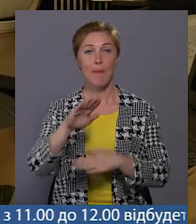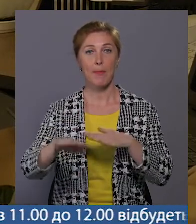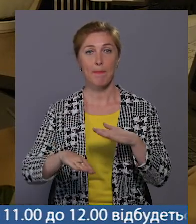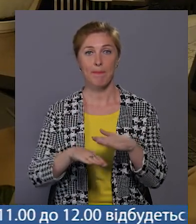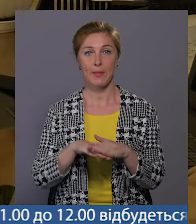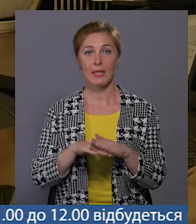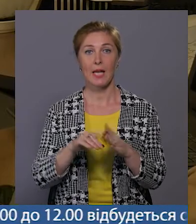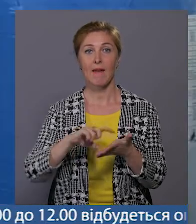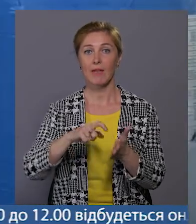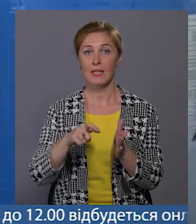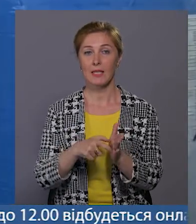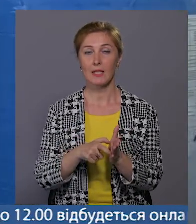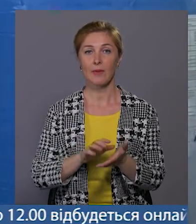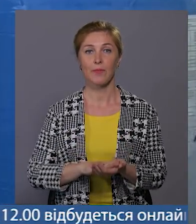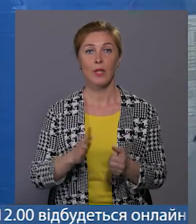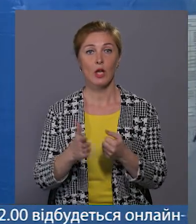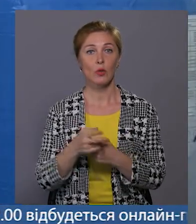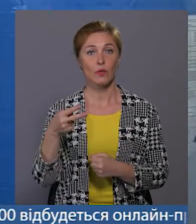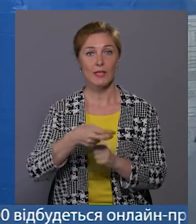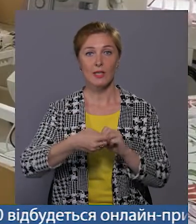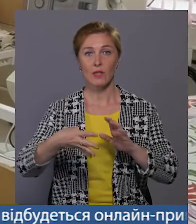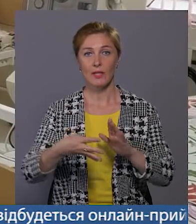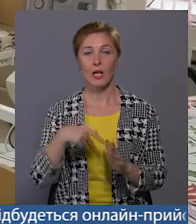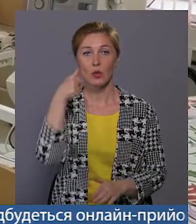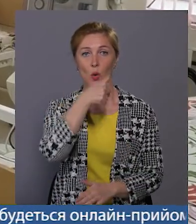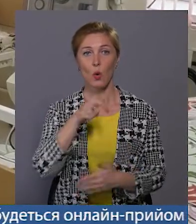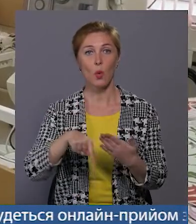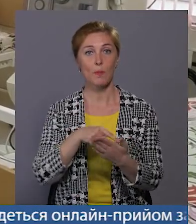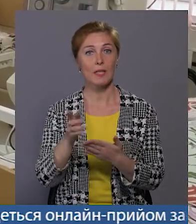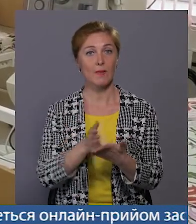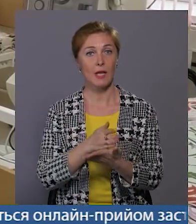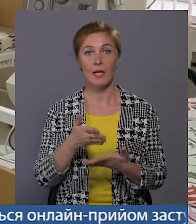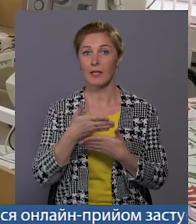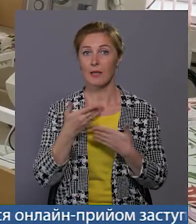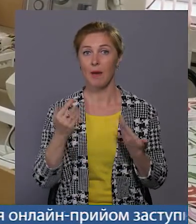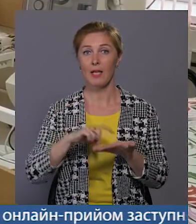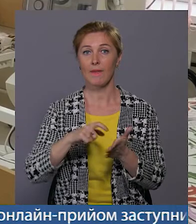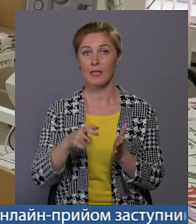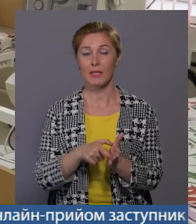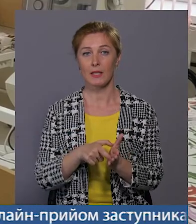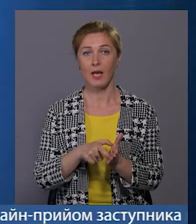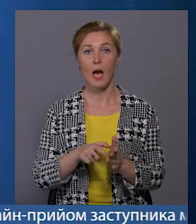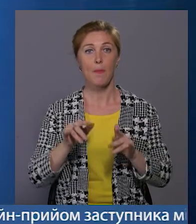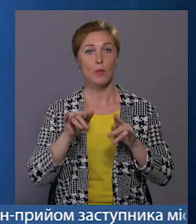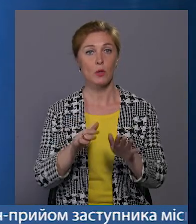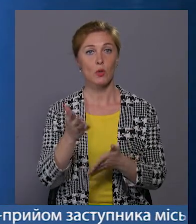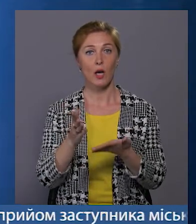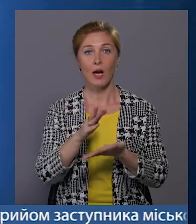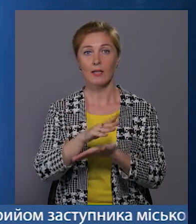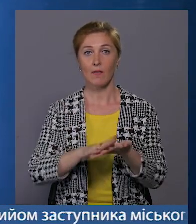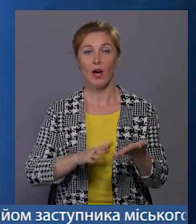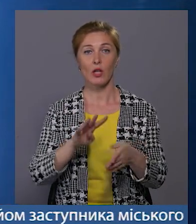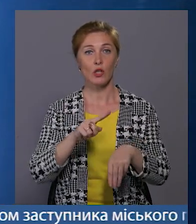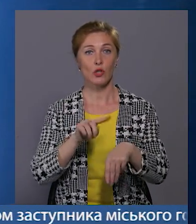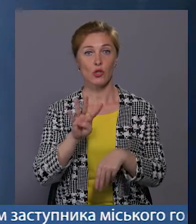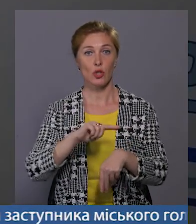під відділення гемодіалізу. До 2019 року місто взагалі не мало відділення гемодіалізу. Процедуру, яка триває 4 години,